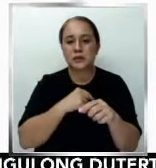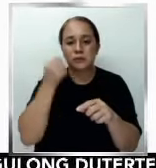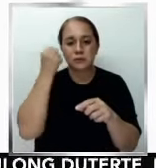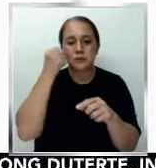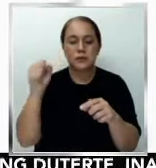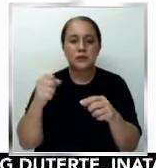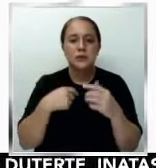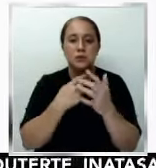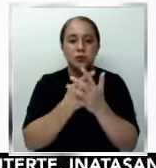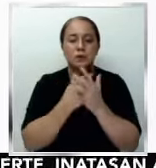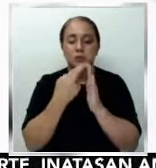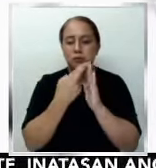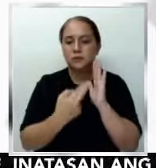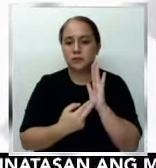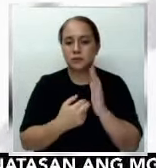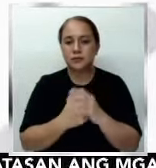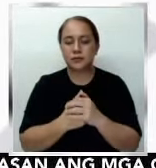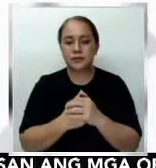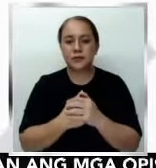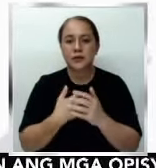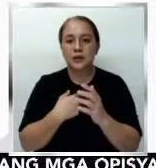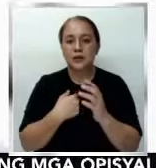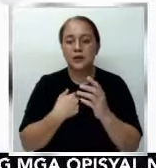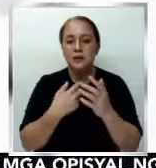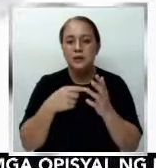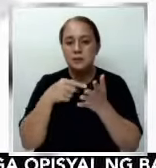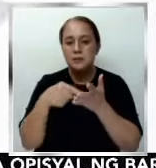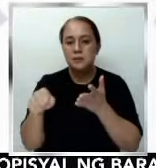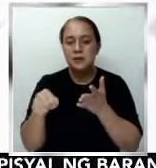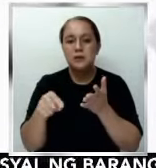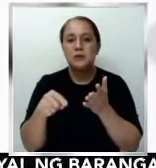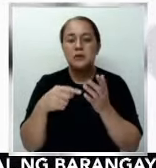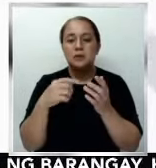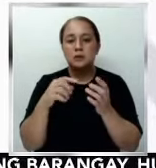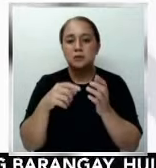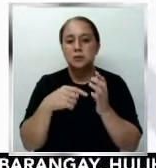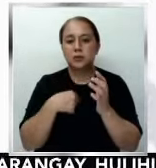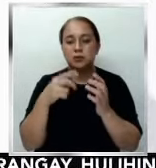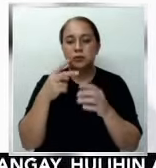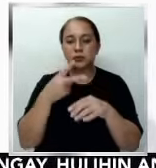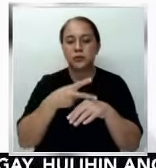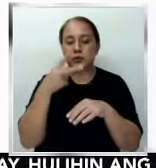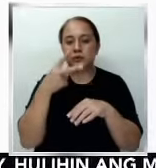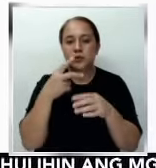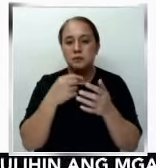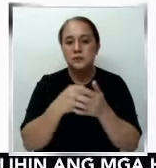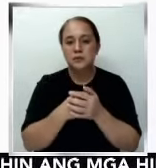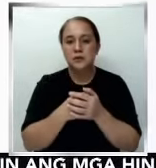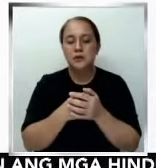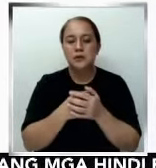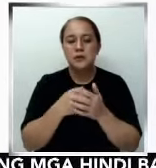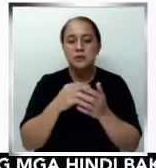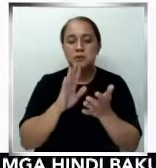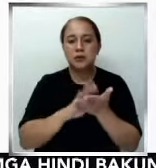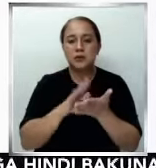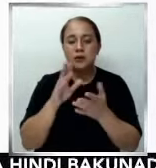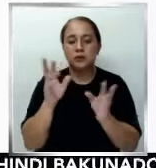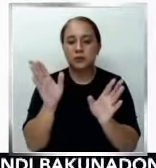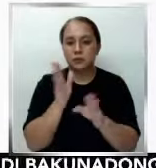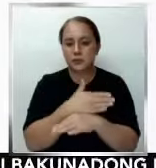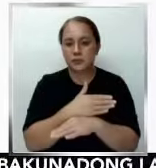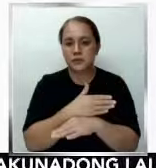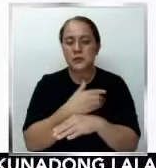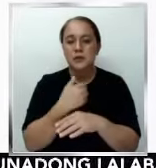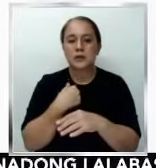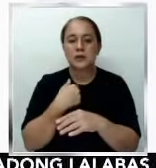quarantine protocols. Pinagbabayad din ng multa ang hotel katumbas ng dobleng halaga ng pinakamahal nitong kwarto. Matapos isama